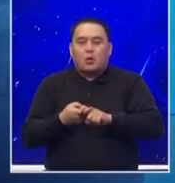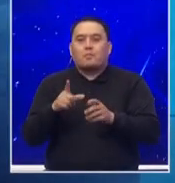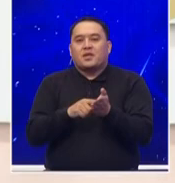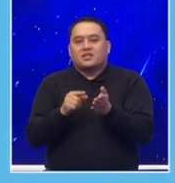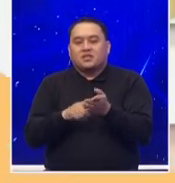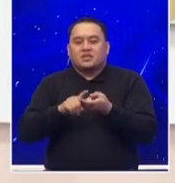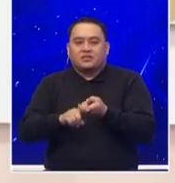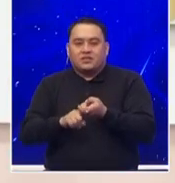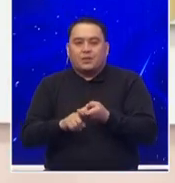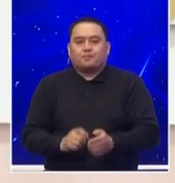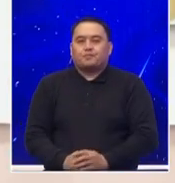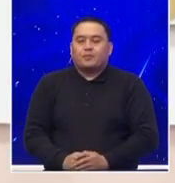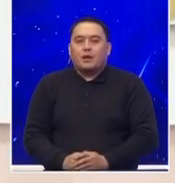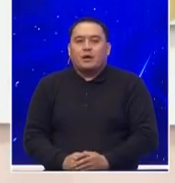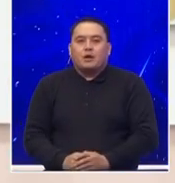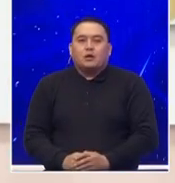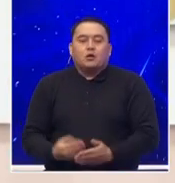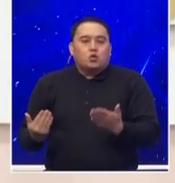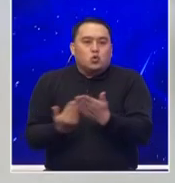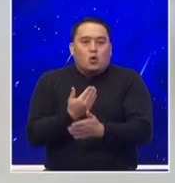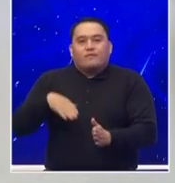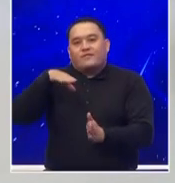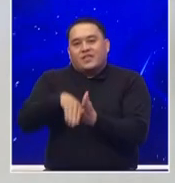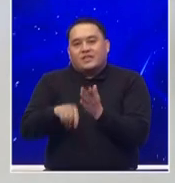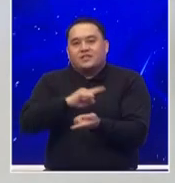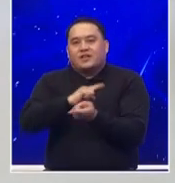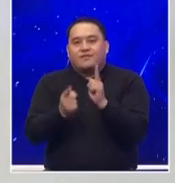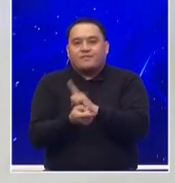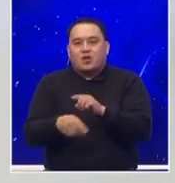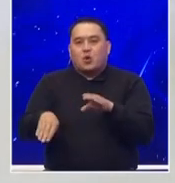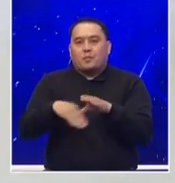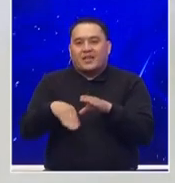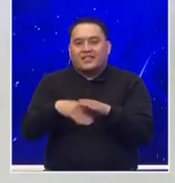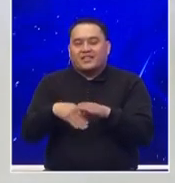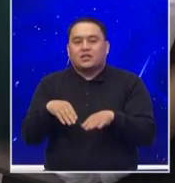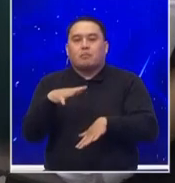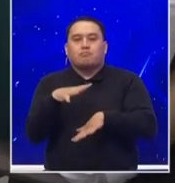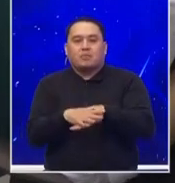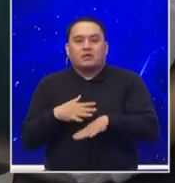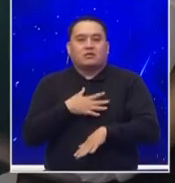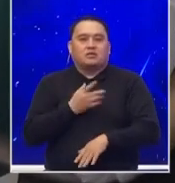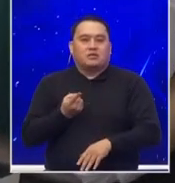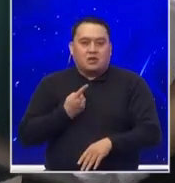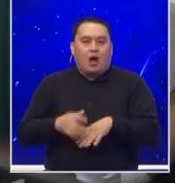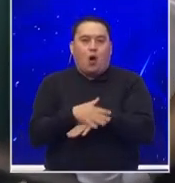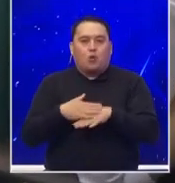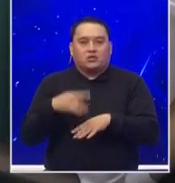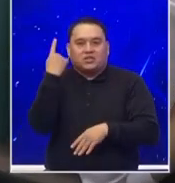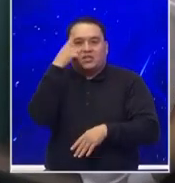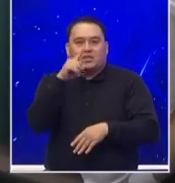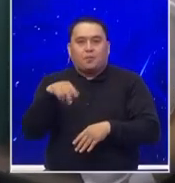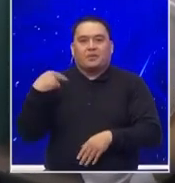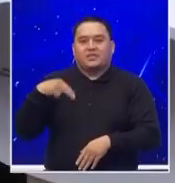пенсионеров. Одно из самых ожидаемых нововведений – снятие пенсионных накоплений. Народ с нетерпением ждал реализации этой